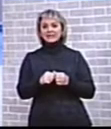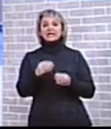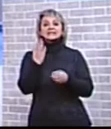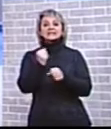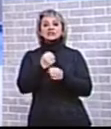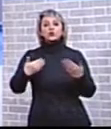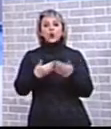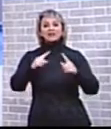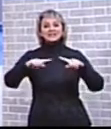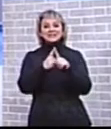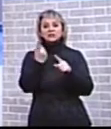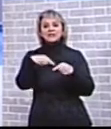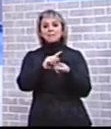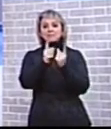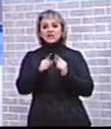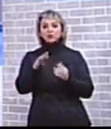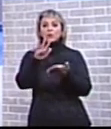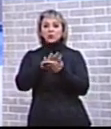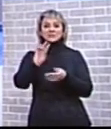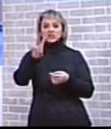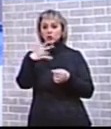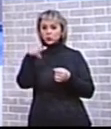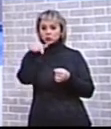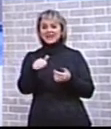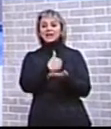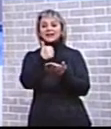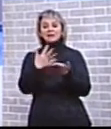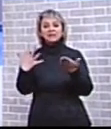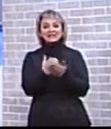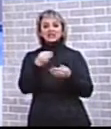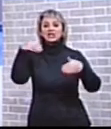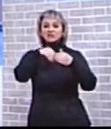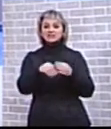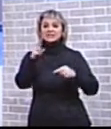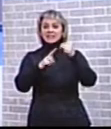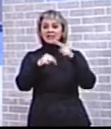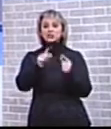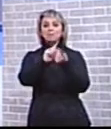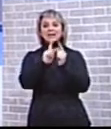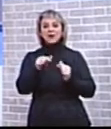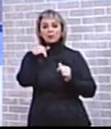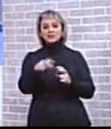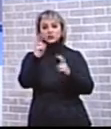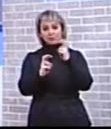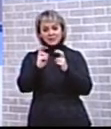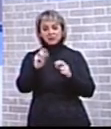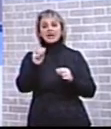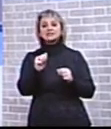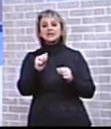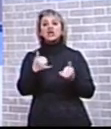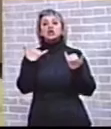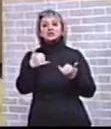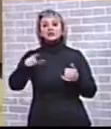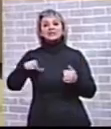Создавать новые технологии для переработки мусора не нужно. Главное – найти инвесторов для строительства перерабатывающих предприятий.